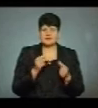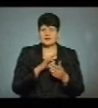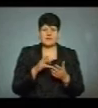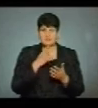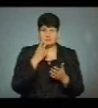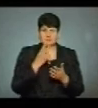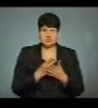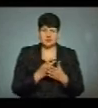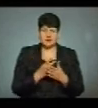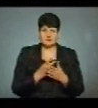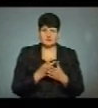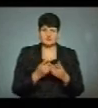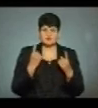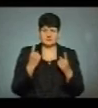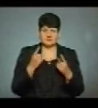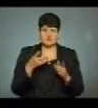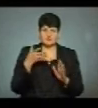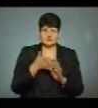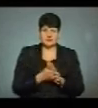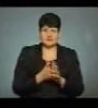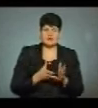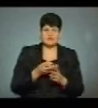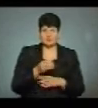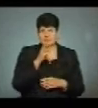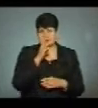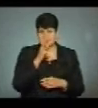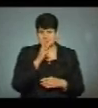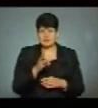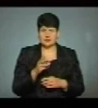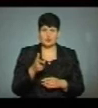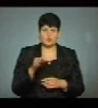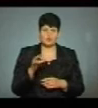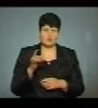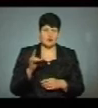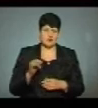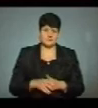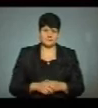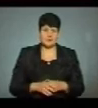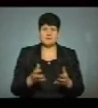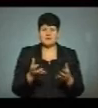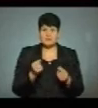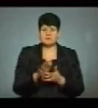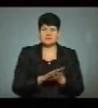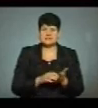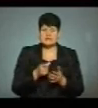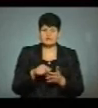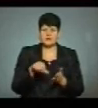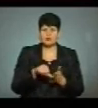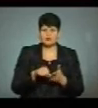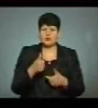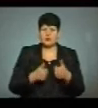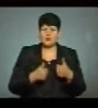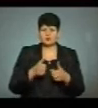не передбачає фінансування на капітальні видатки, а також на виплату заробітної плати та гонорарів. Прийматимуть заявки на участь у